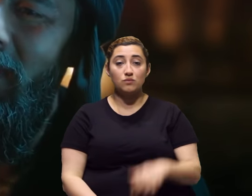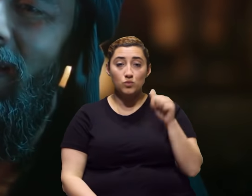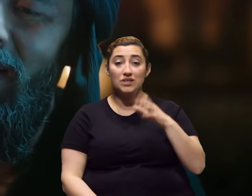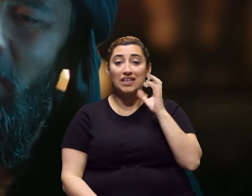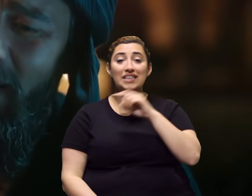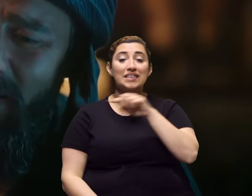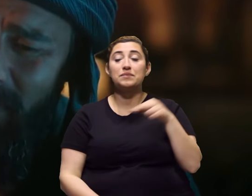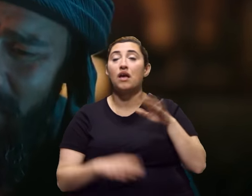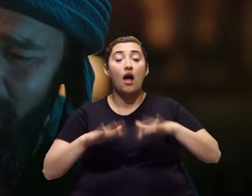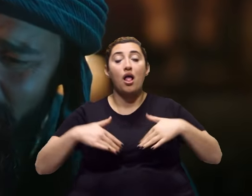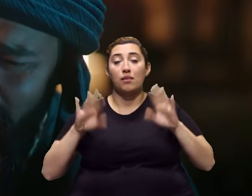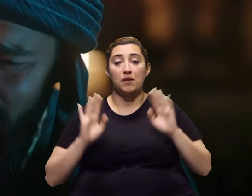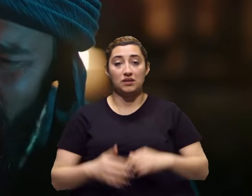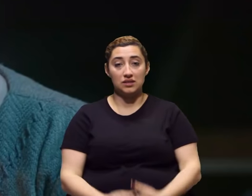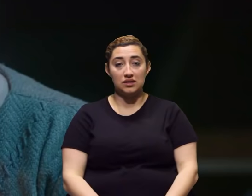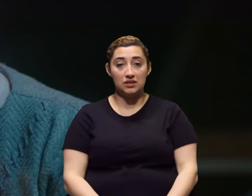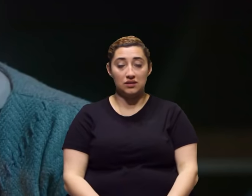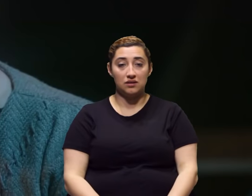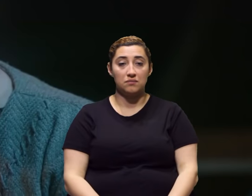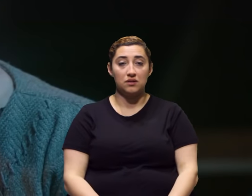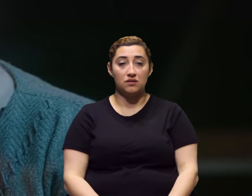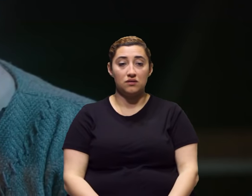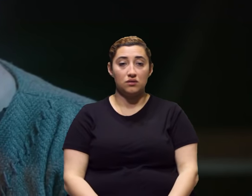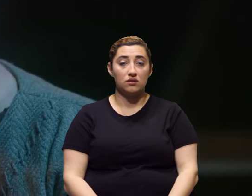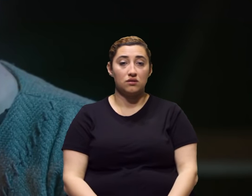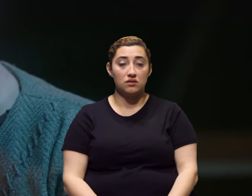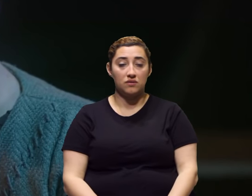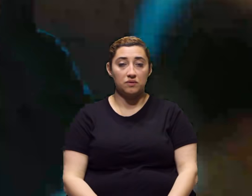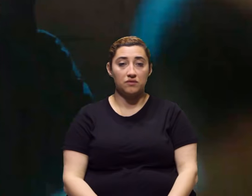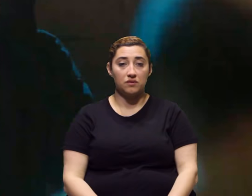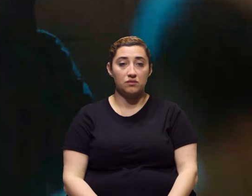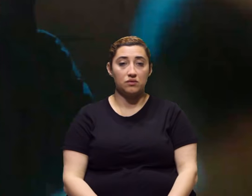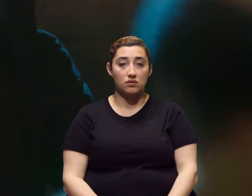Bunda kimse kalmaz. Adem gülümseyerek dinliyor.